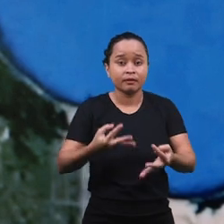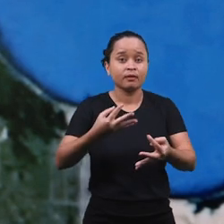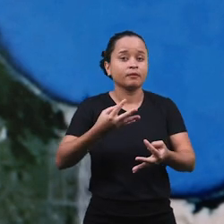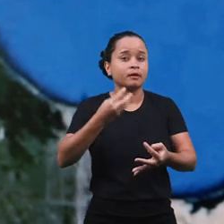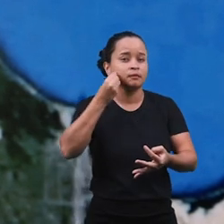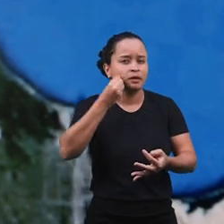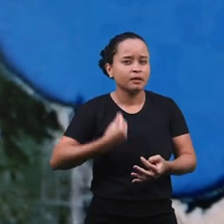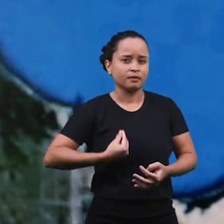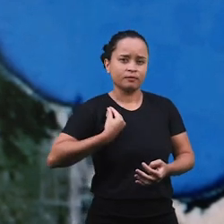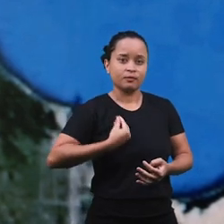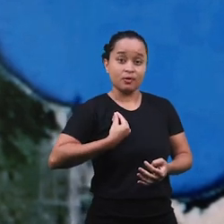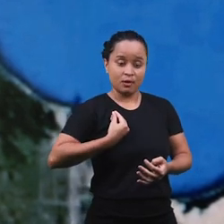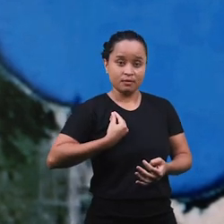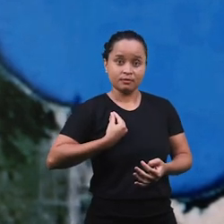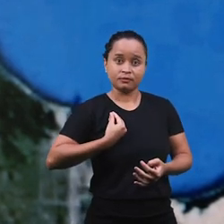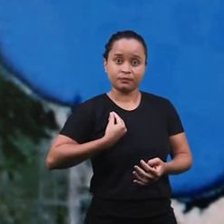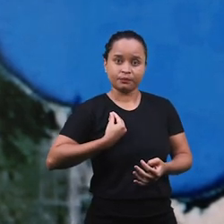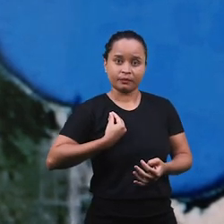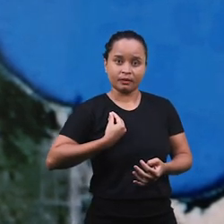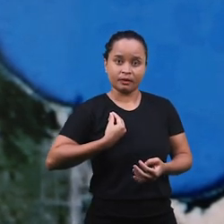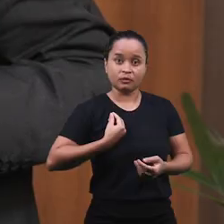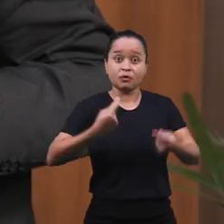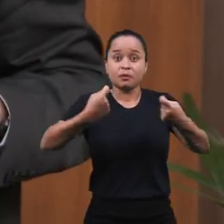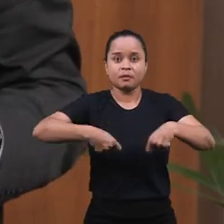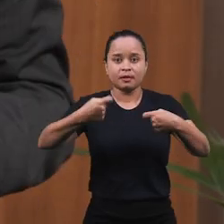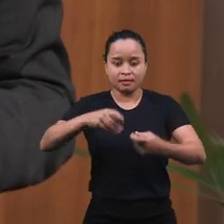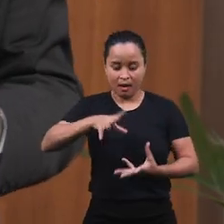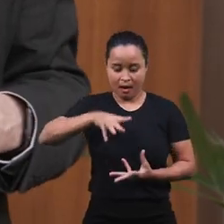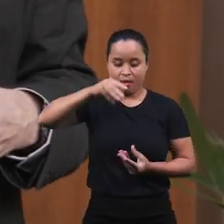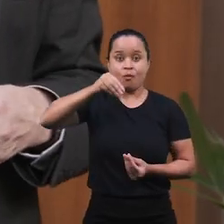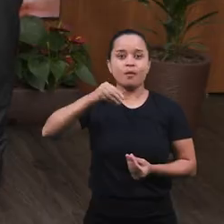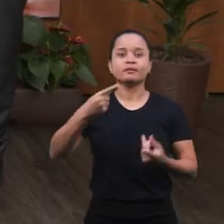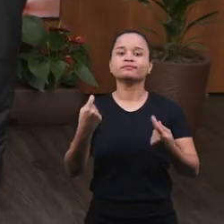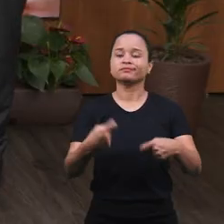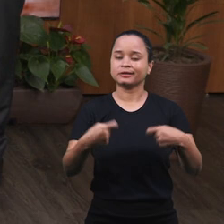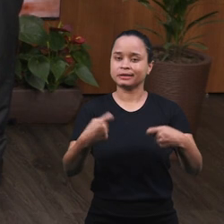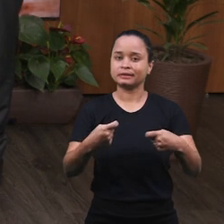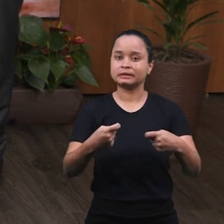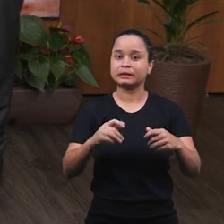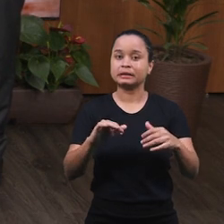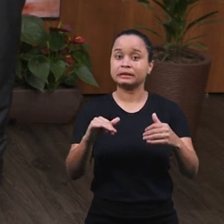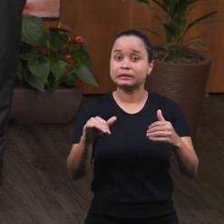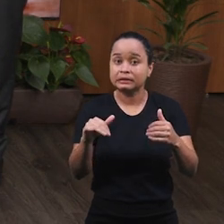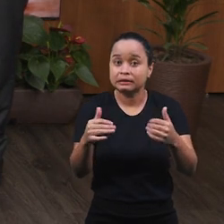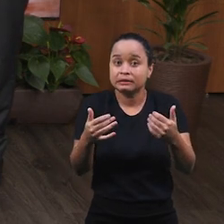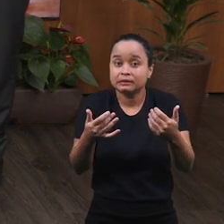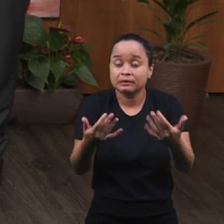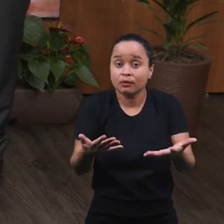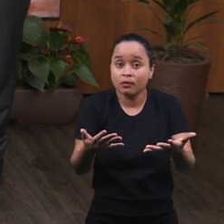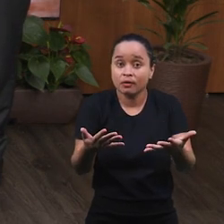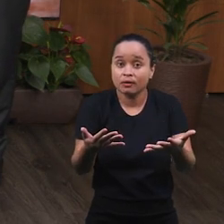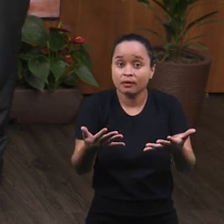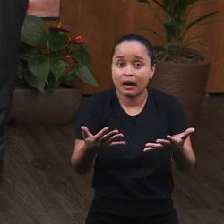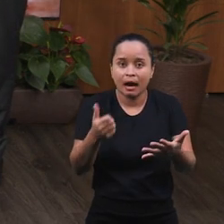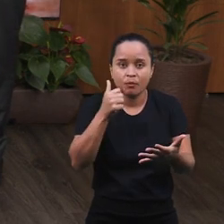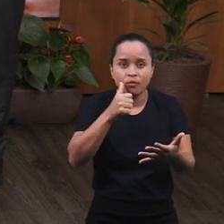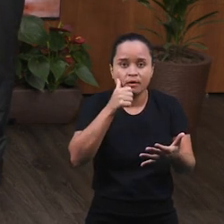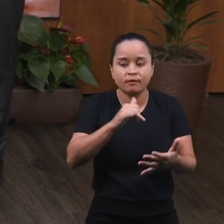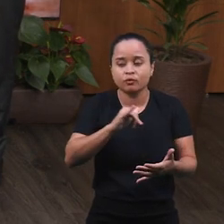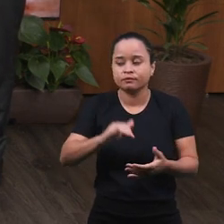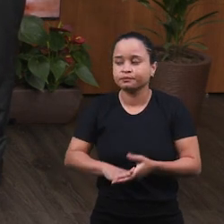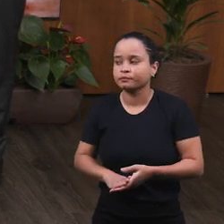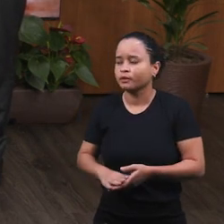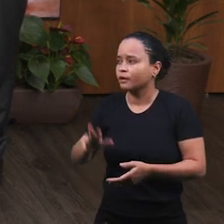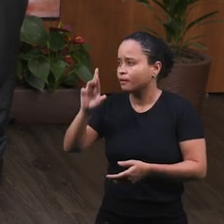vivait, ses combats, ses problèmes, le besoin de l'âme. Et cette femme, donc, elle a dit,